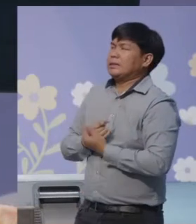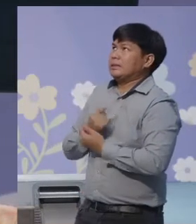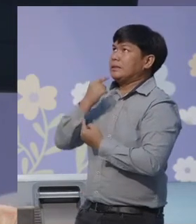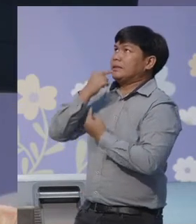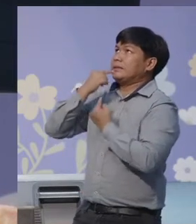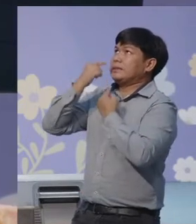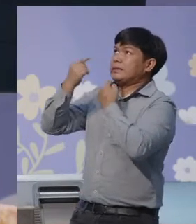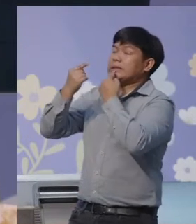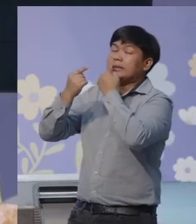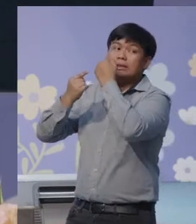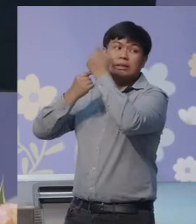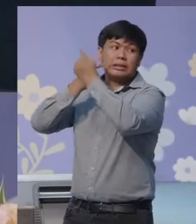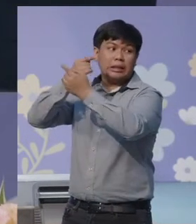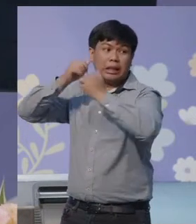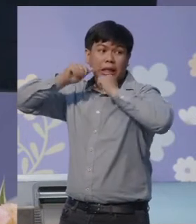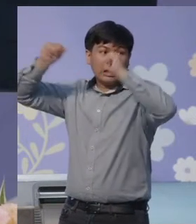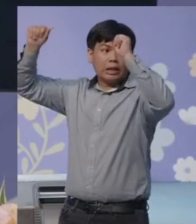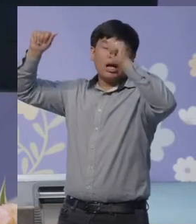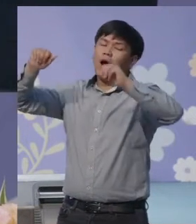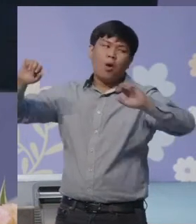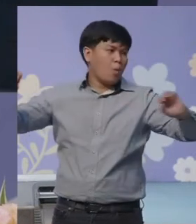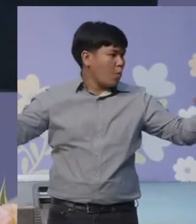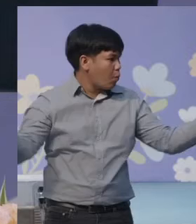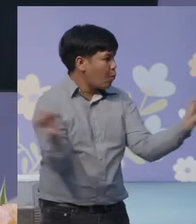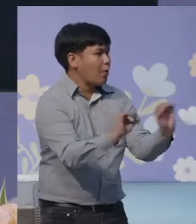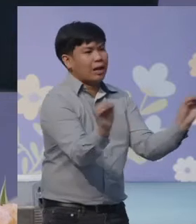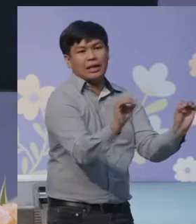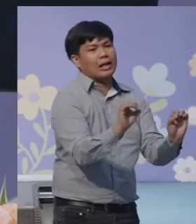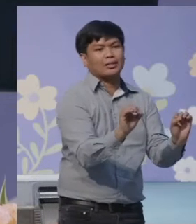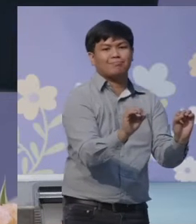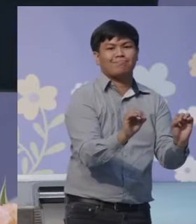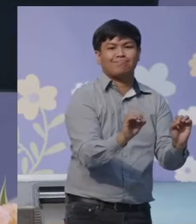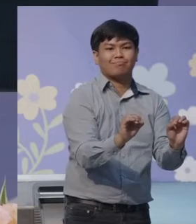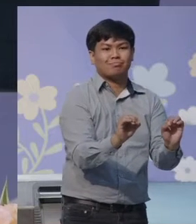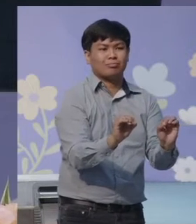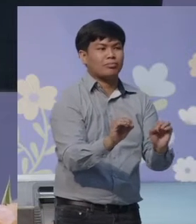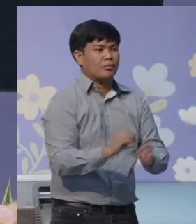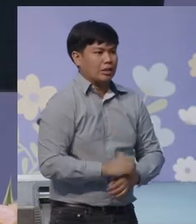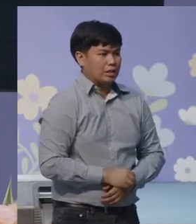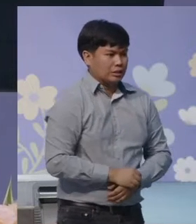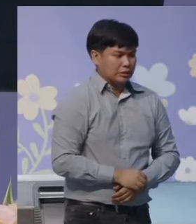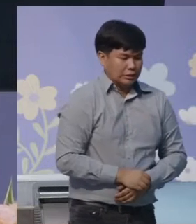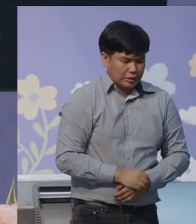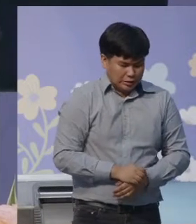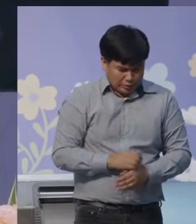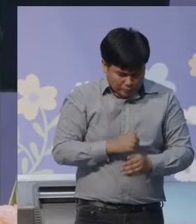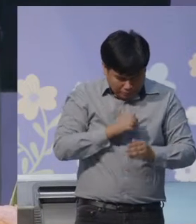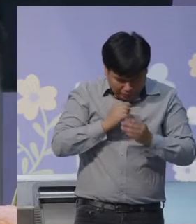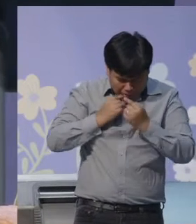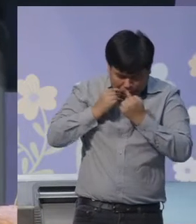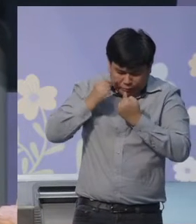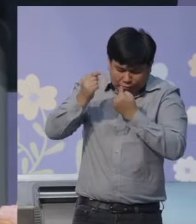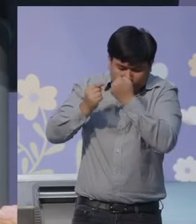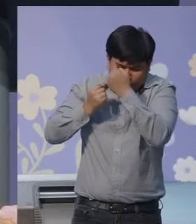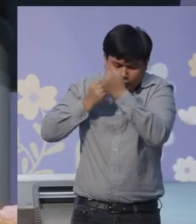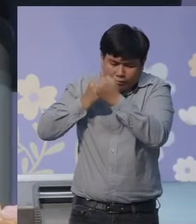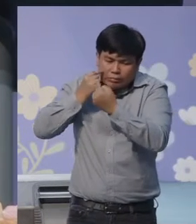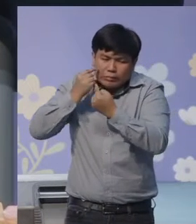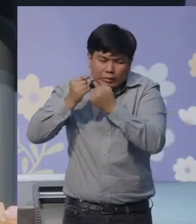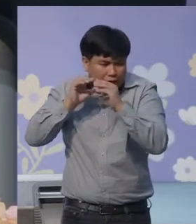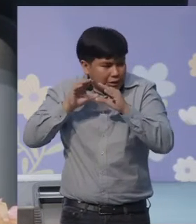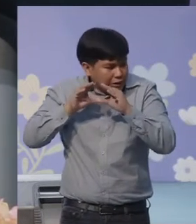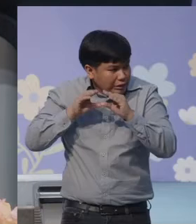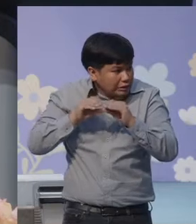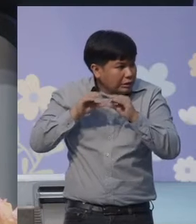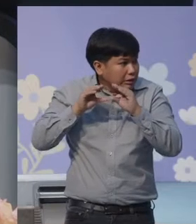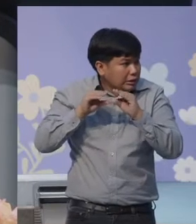tunog. Walang lumalabas na tunog. Nakita ni Eli. Sabi ni Eli, akala niya